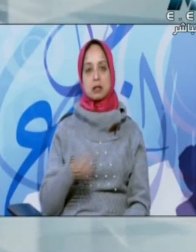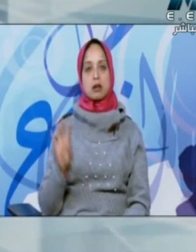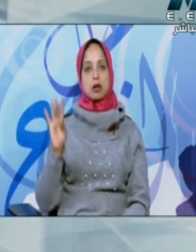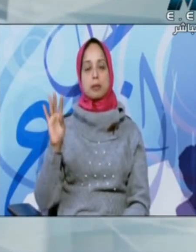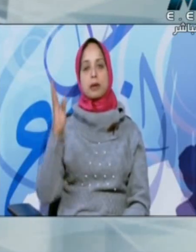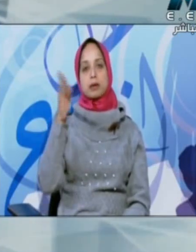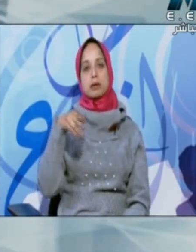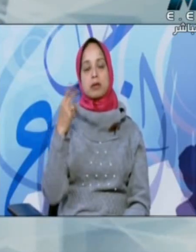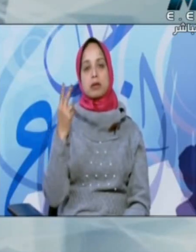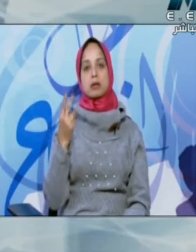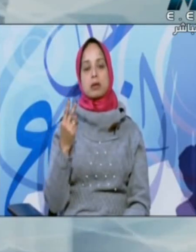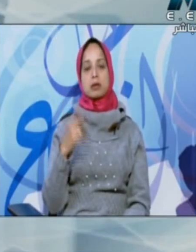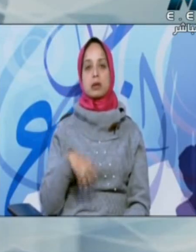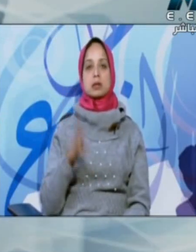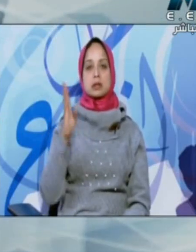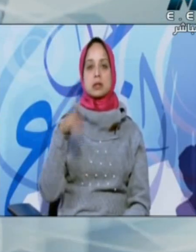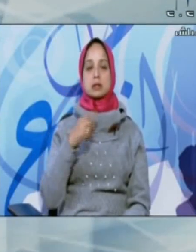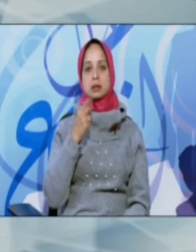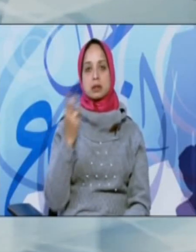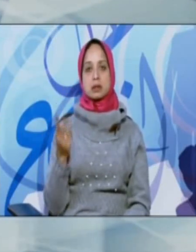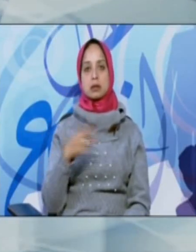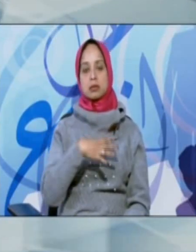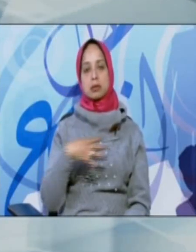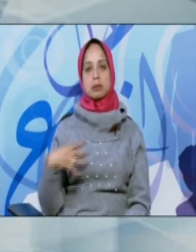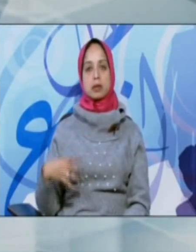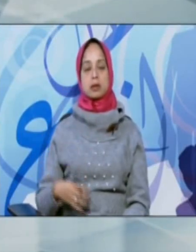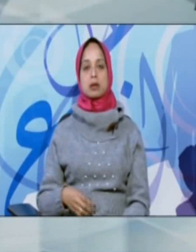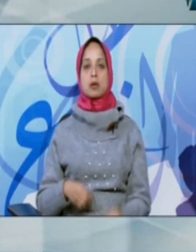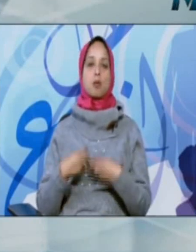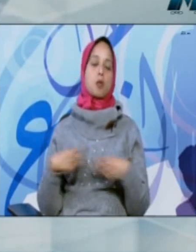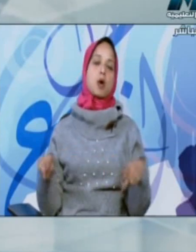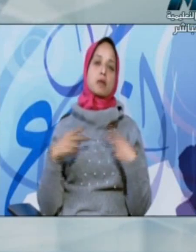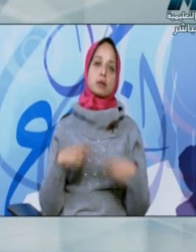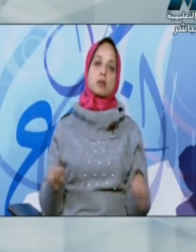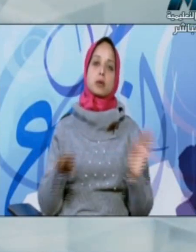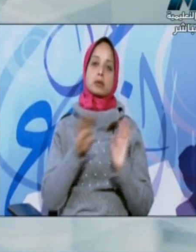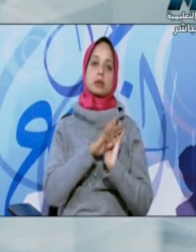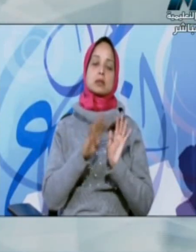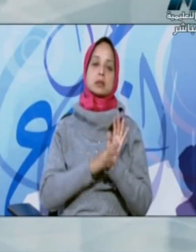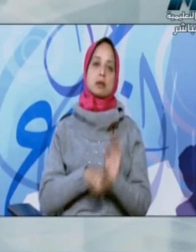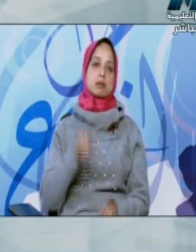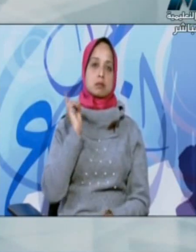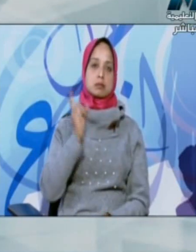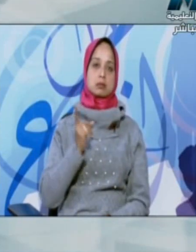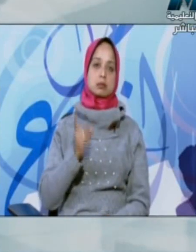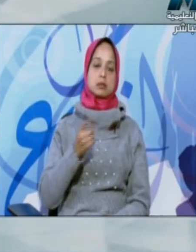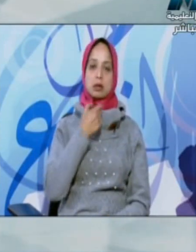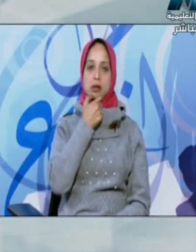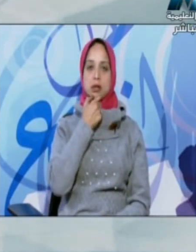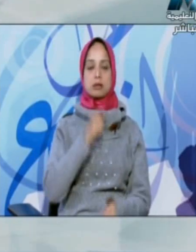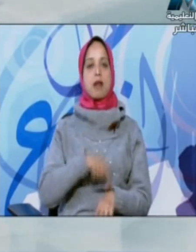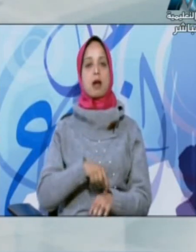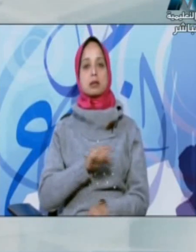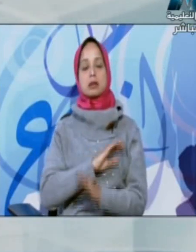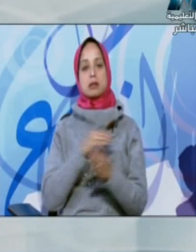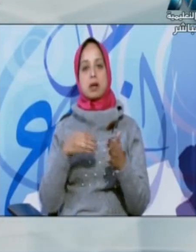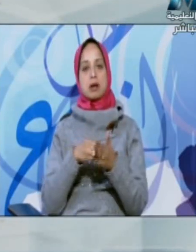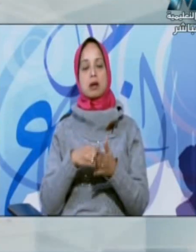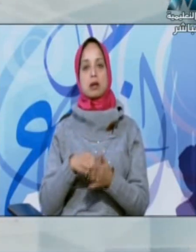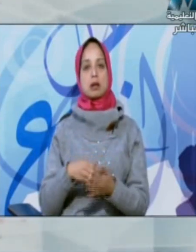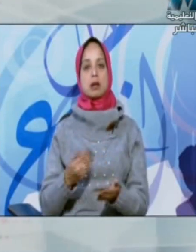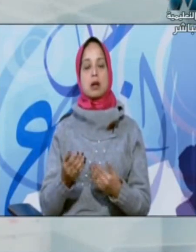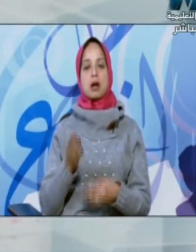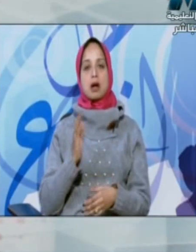4 فبراير 1942، وقبل الملك الانذار الانجليزي في اللحظة الاخيرة وألف وزارة